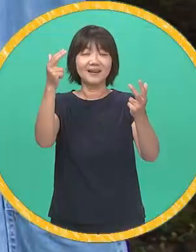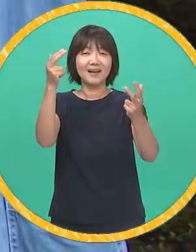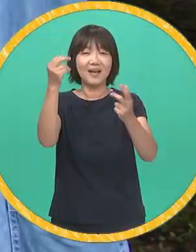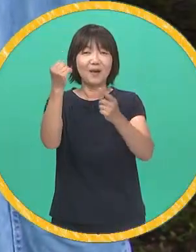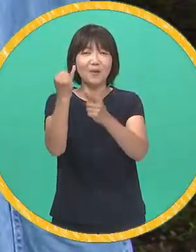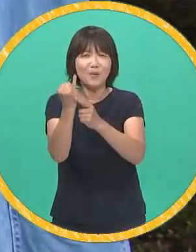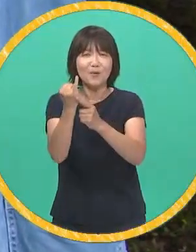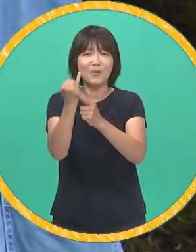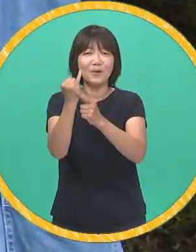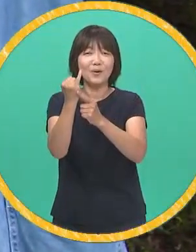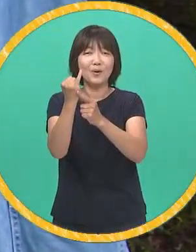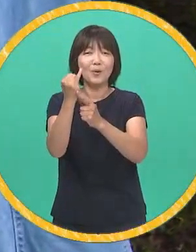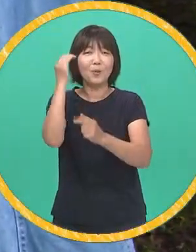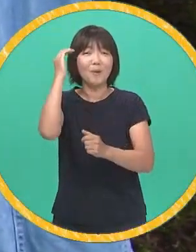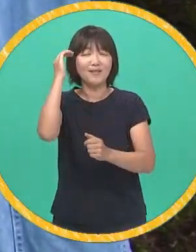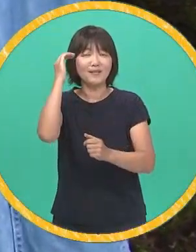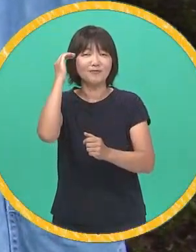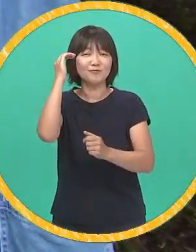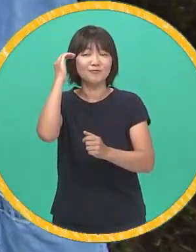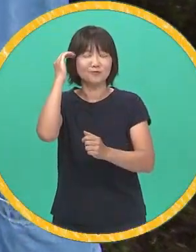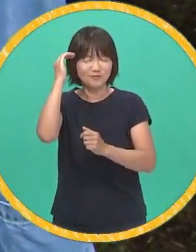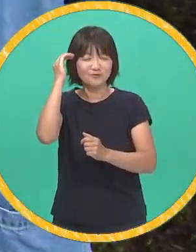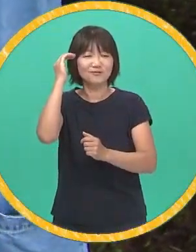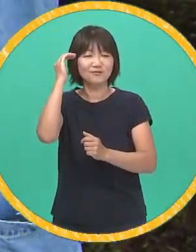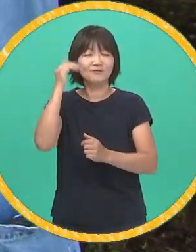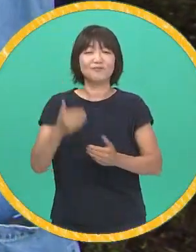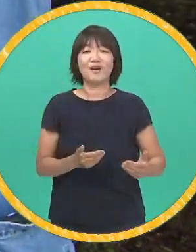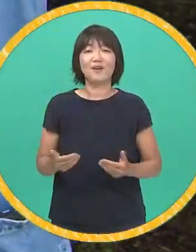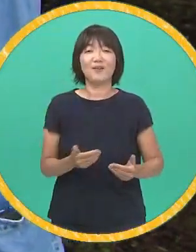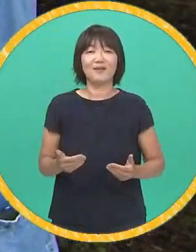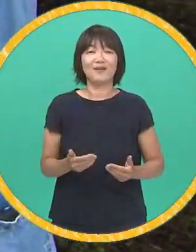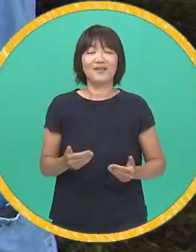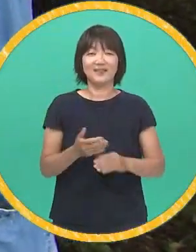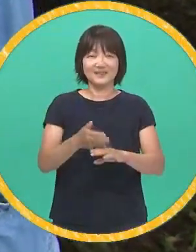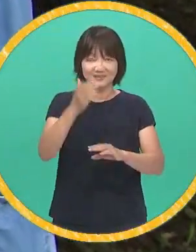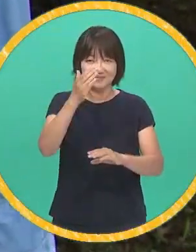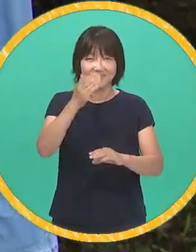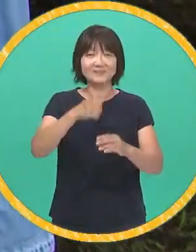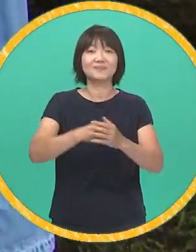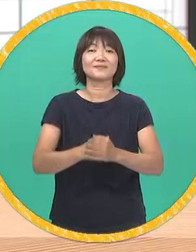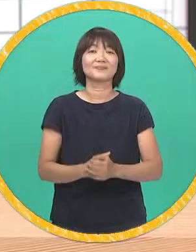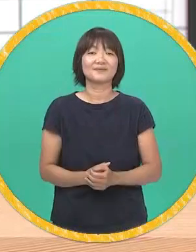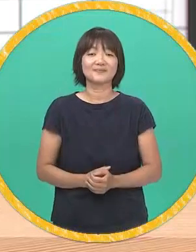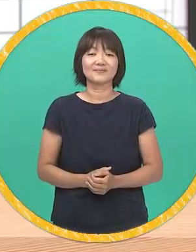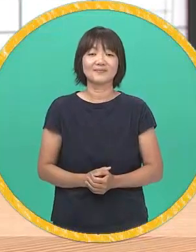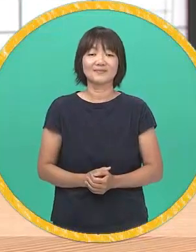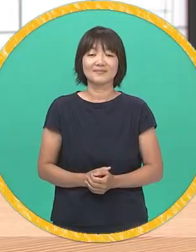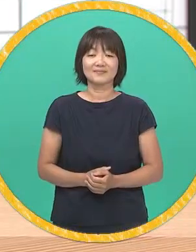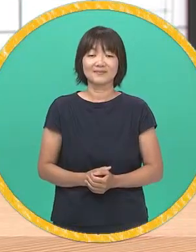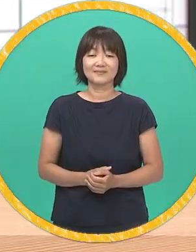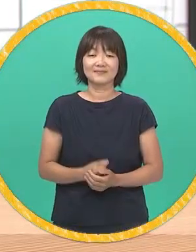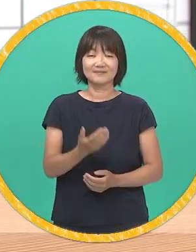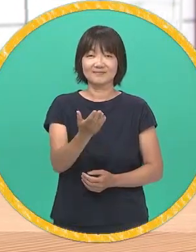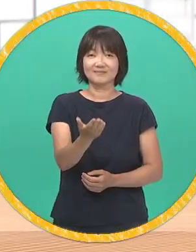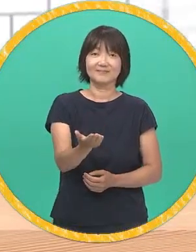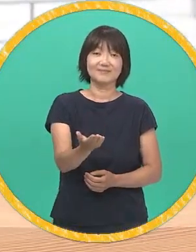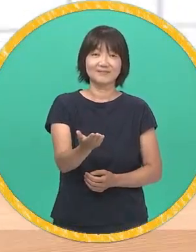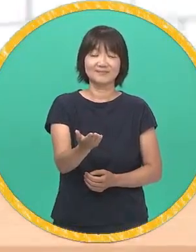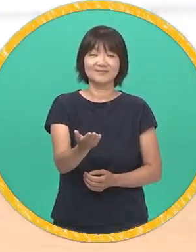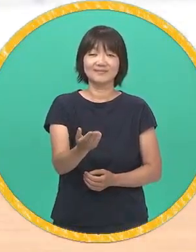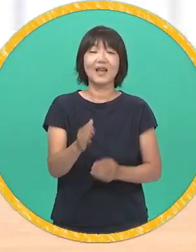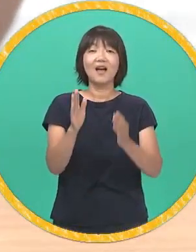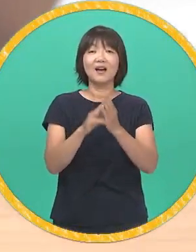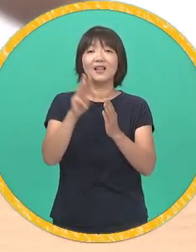風もちょっと待ってるからこれはそれともどっかしたしてあげてもらったりだろということでこちらが